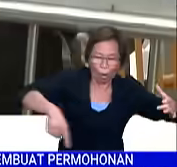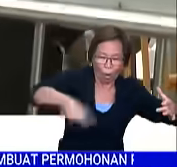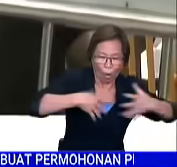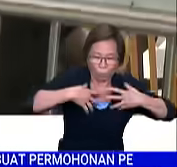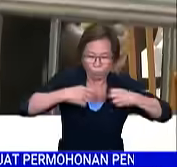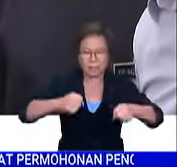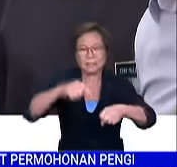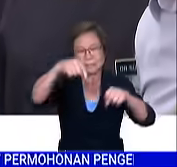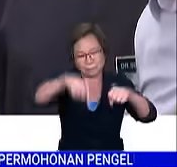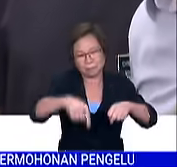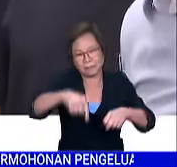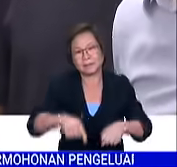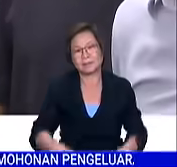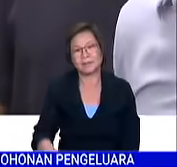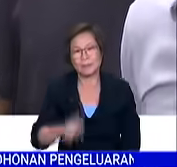terlibat.